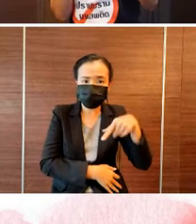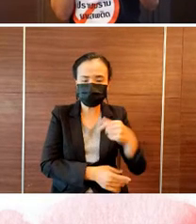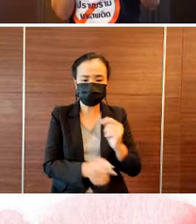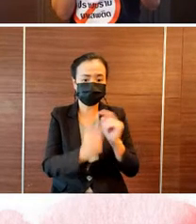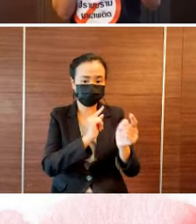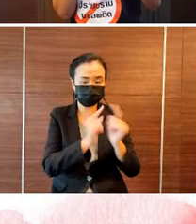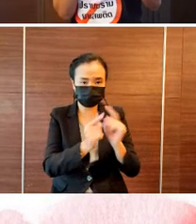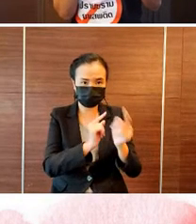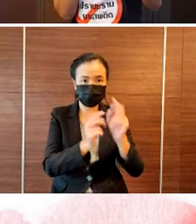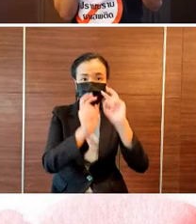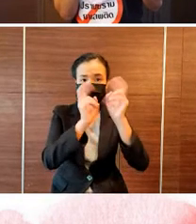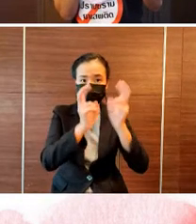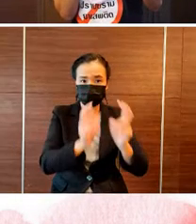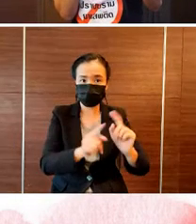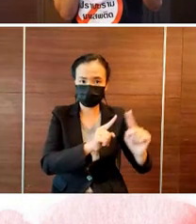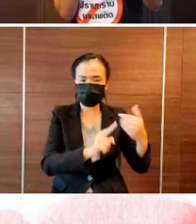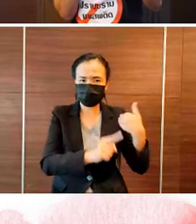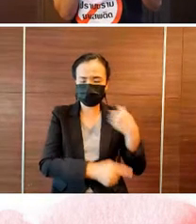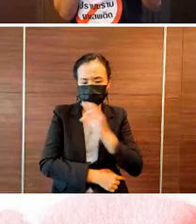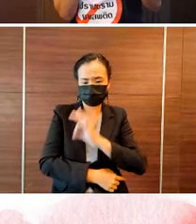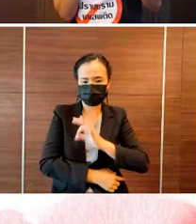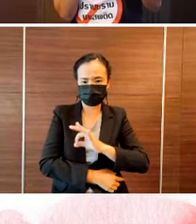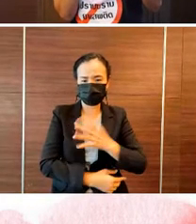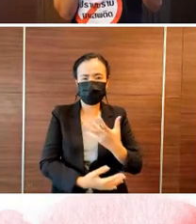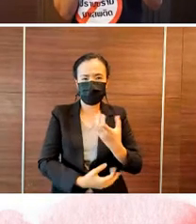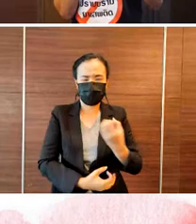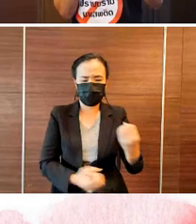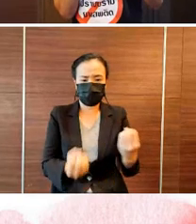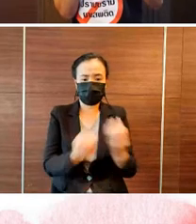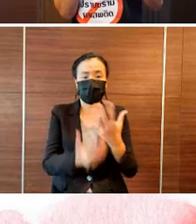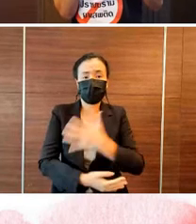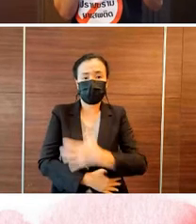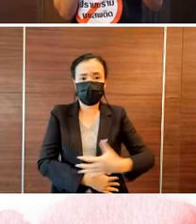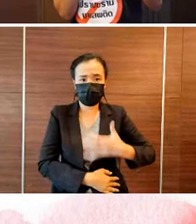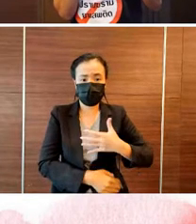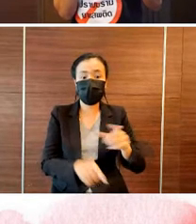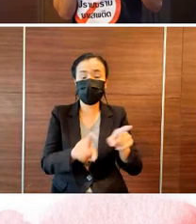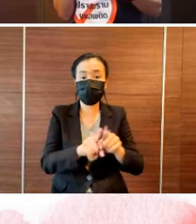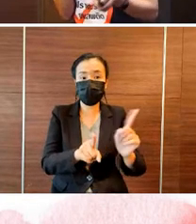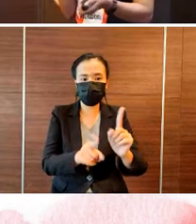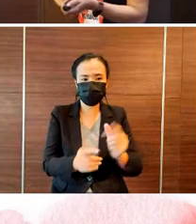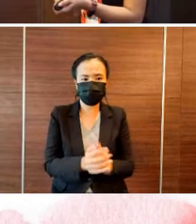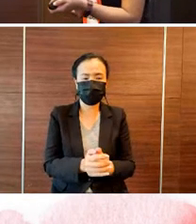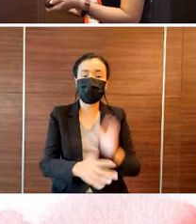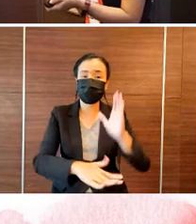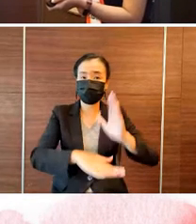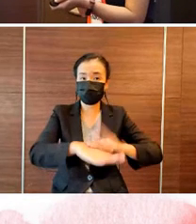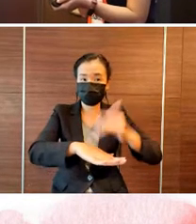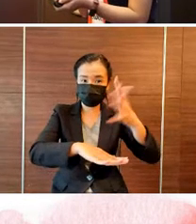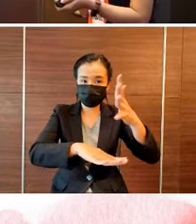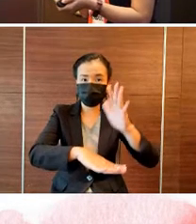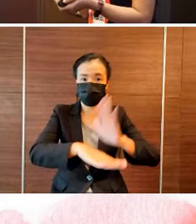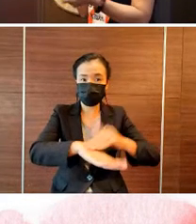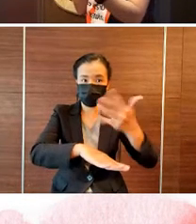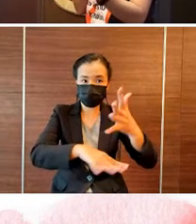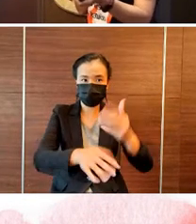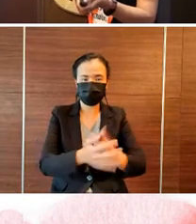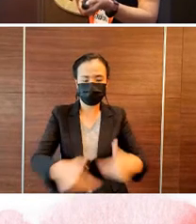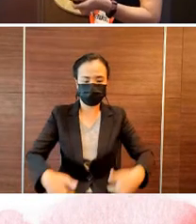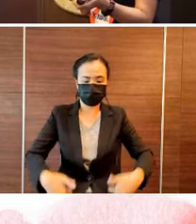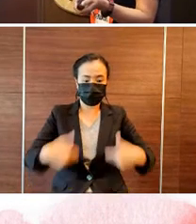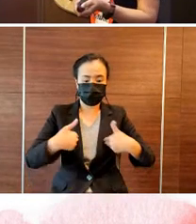มีคอนเซนต์หรือไม่มีคอนเซนต์นะคะทำให้เขาเผชิญความรุนแรงในขณะเดียวกันเนี่ยค่ะเขาก็ขาดทักษะที่จะแบบกลับไปใ